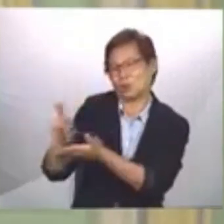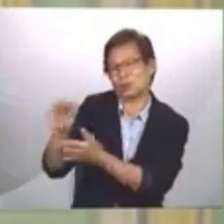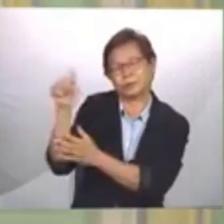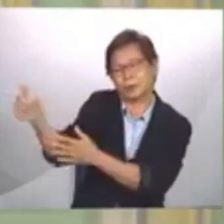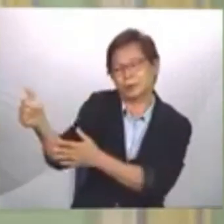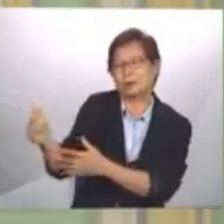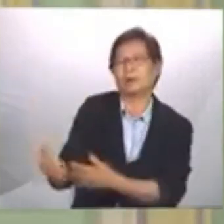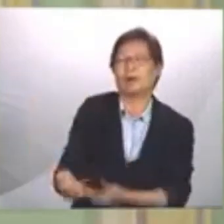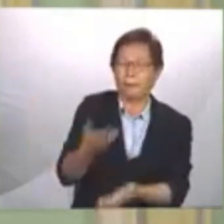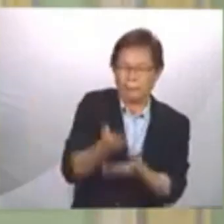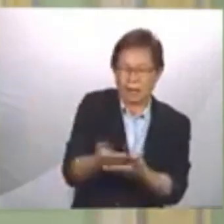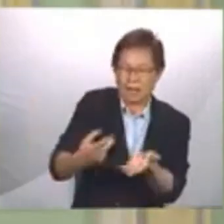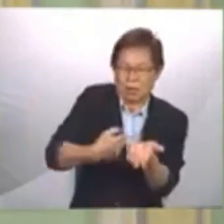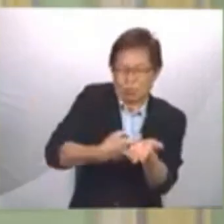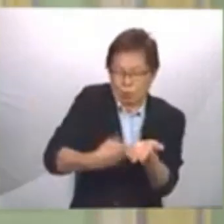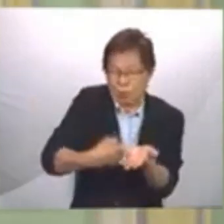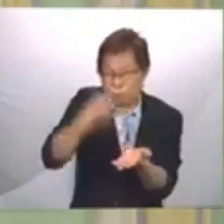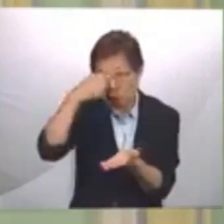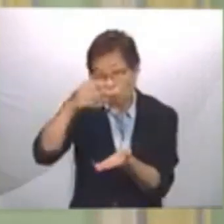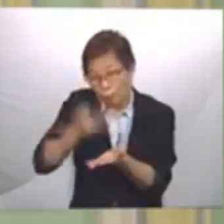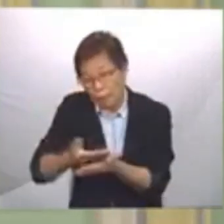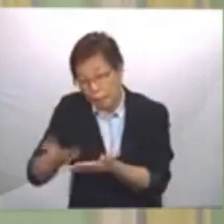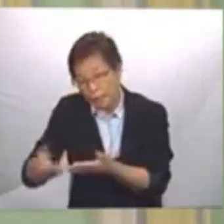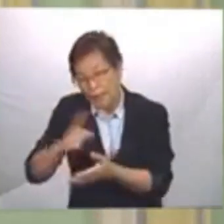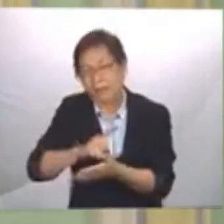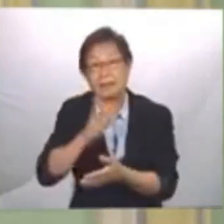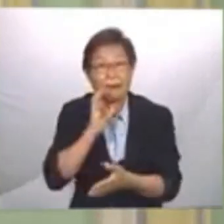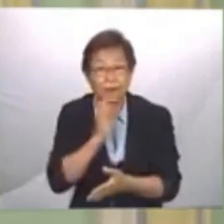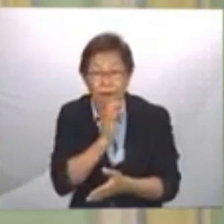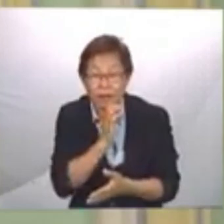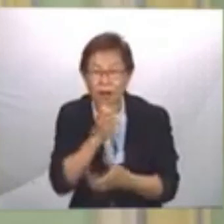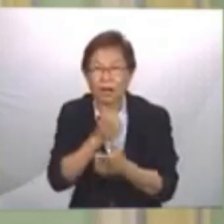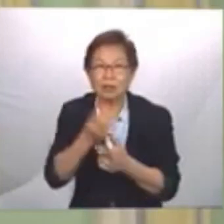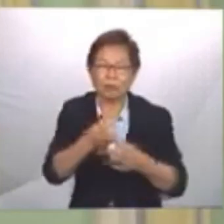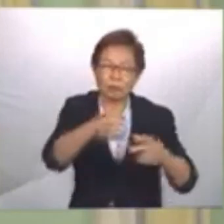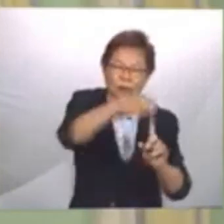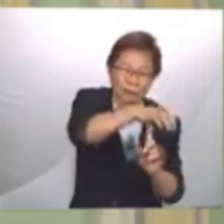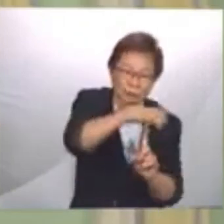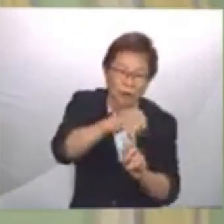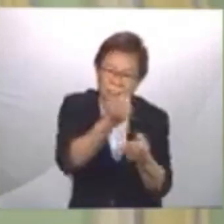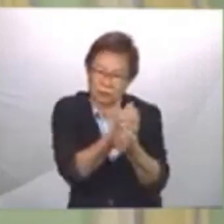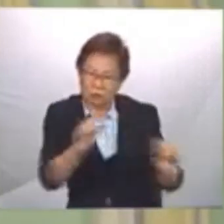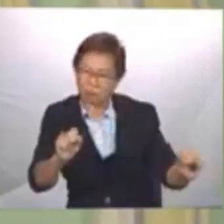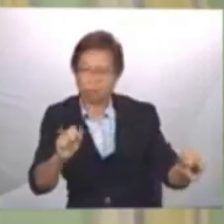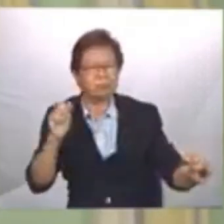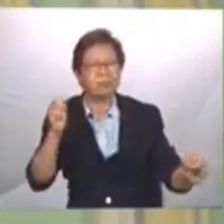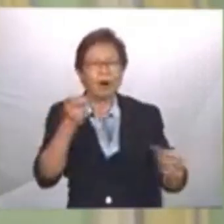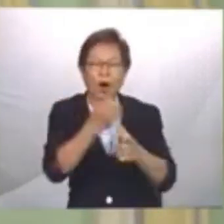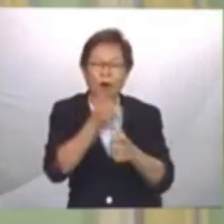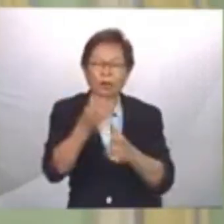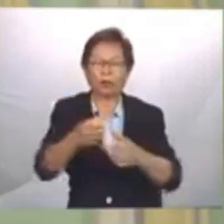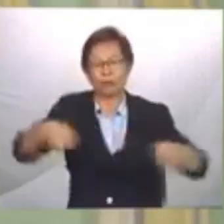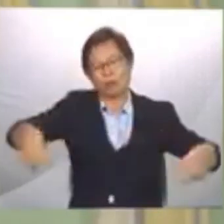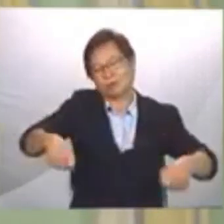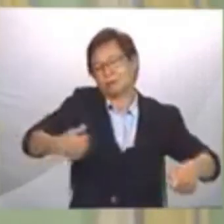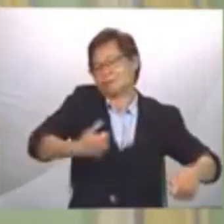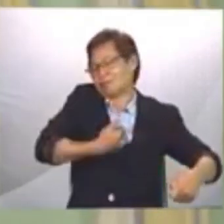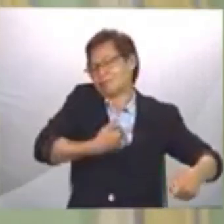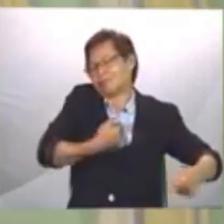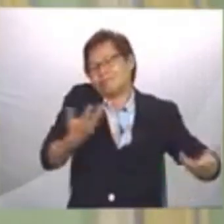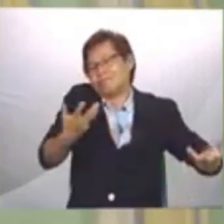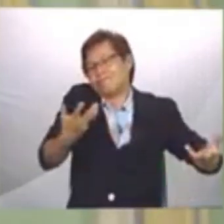sama ada dia beri kupon untuk beli di kafe-kafe ataupun gerai-gerai yang dah sedia ada, ataupun dia nak memasak sendiri kalau